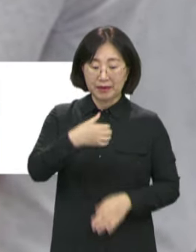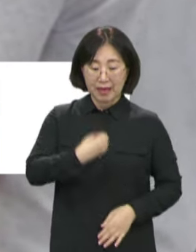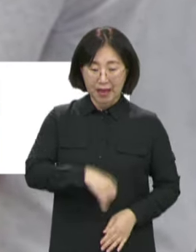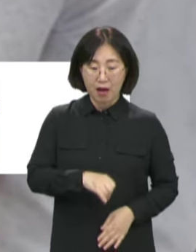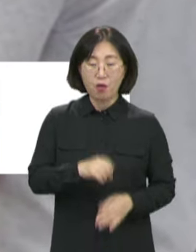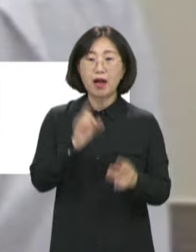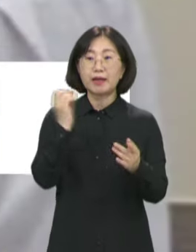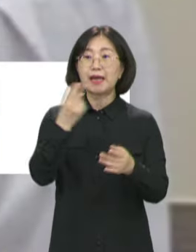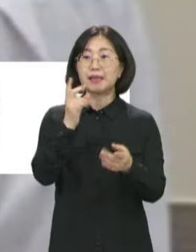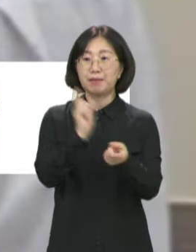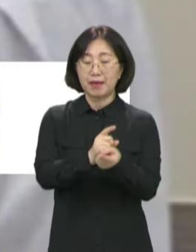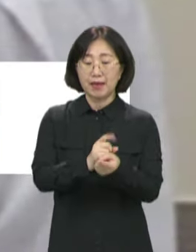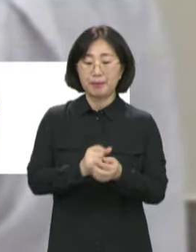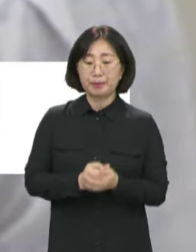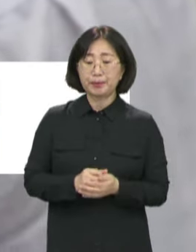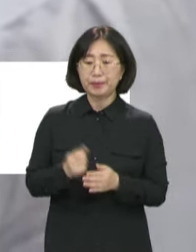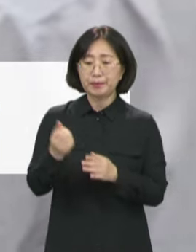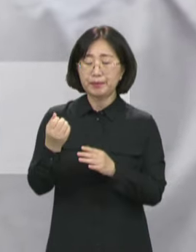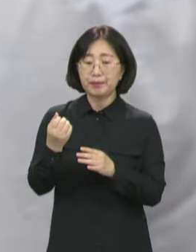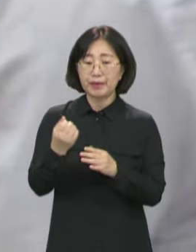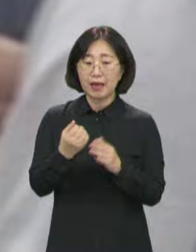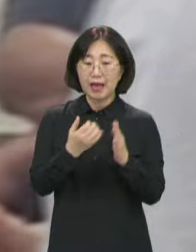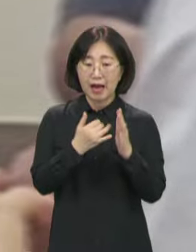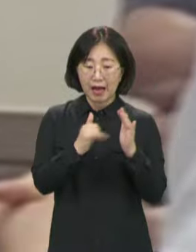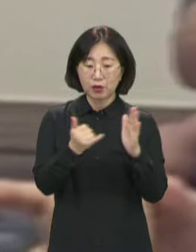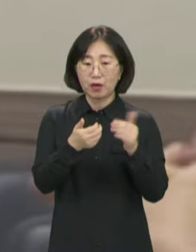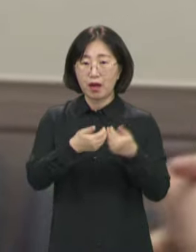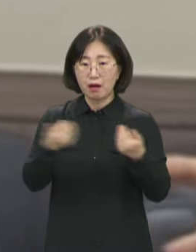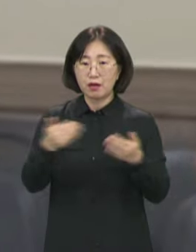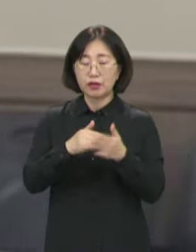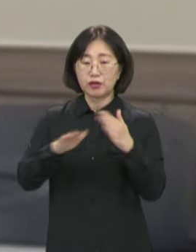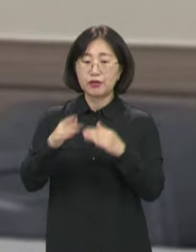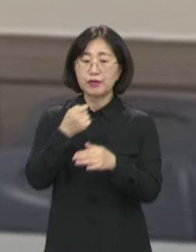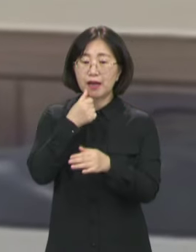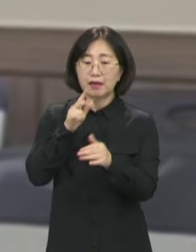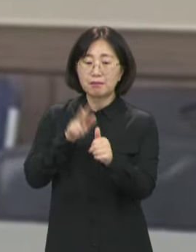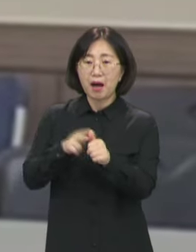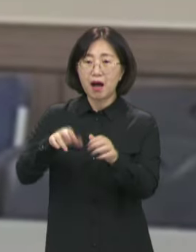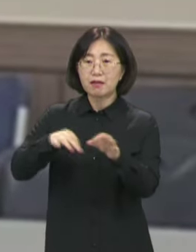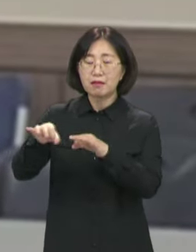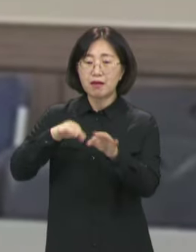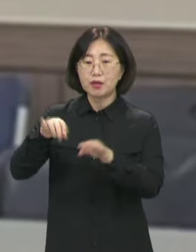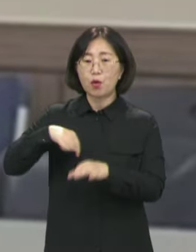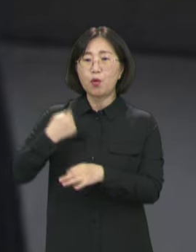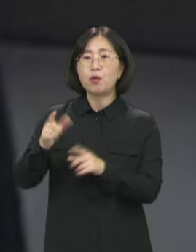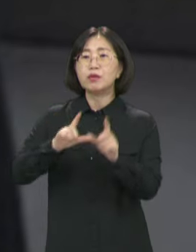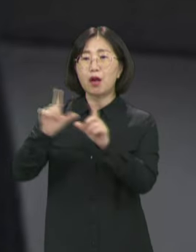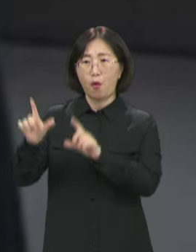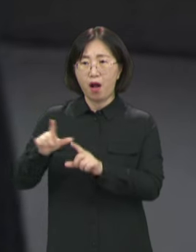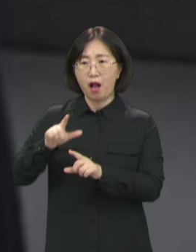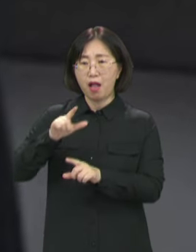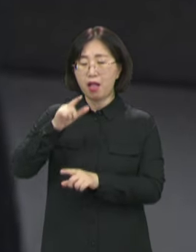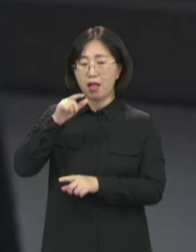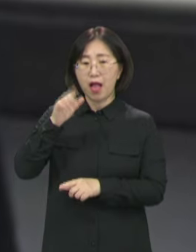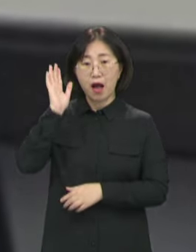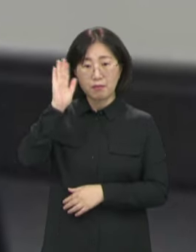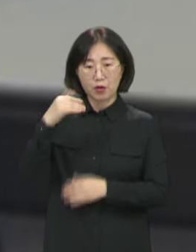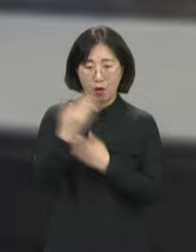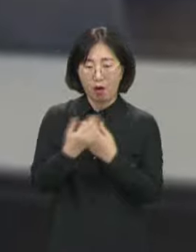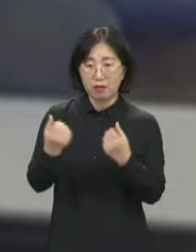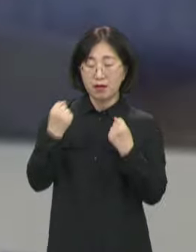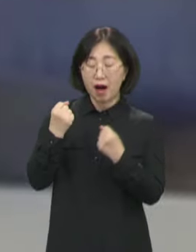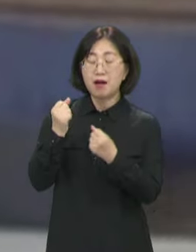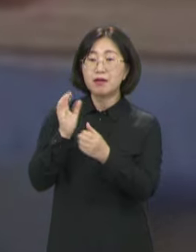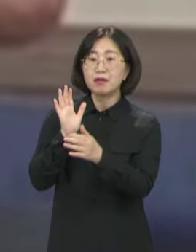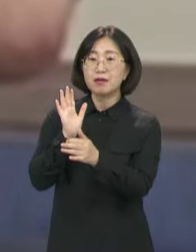됐습니다. 경찰은 A씨가 가족과 헤어진 후 작은 마트에서 어렵게 홀로 생활해왔다며 앞으로 건강검진 등을